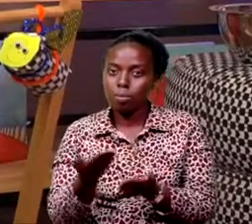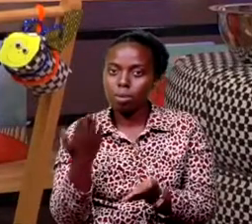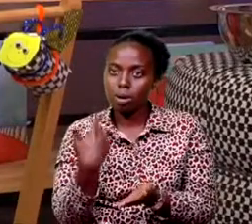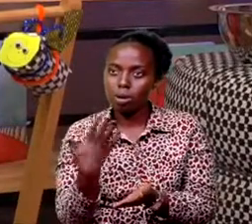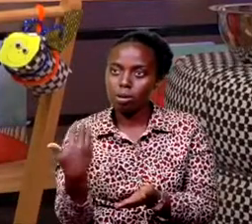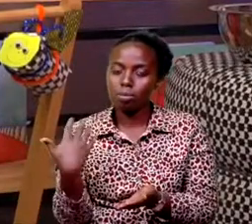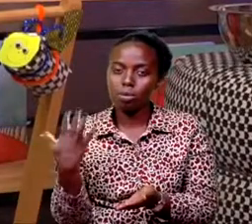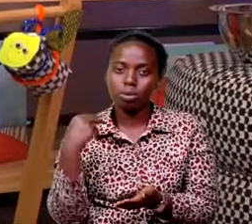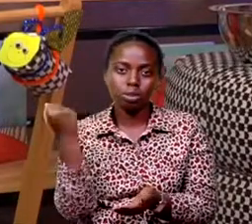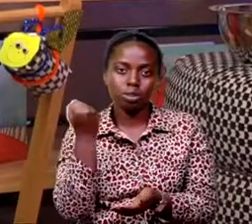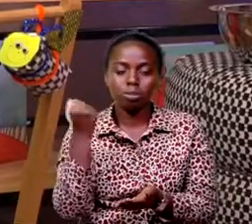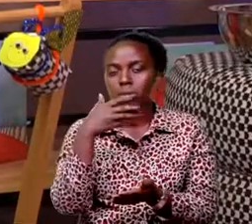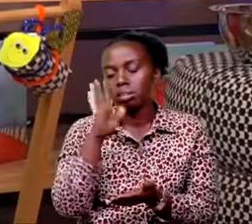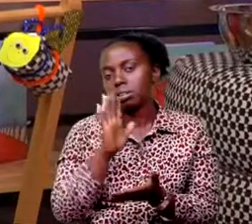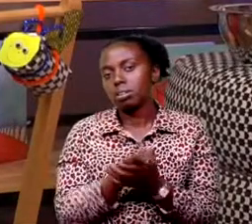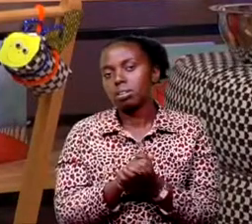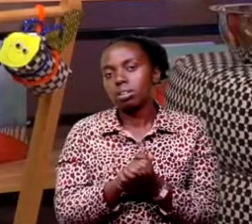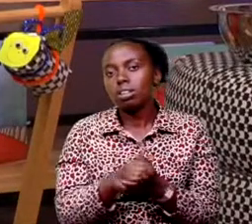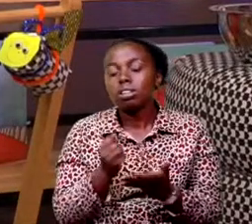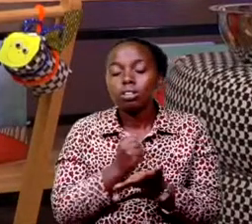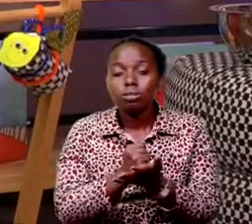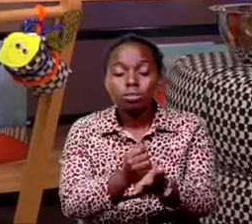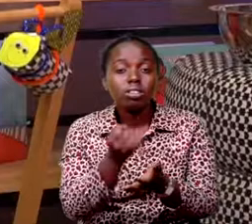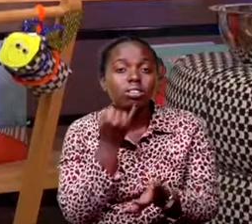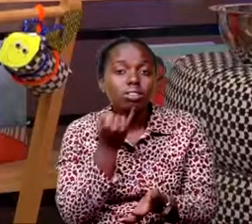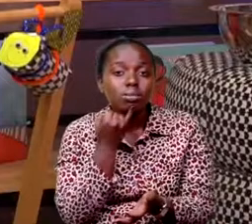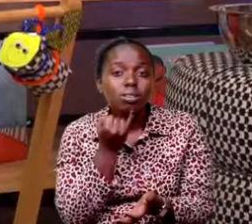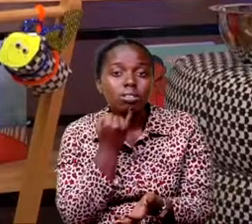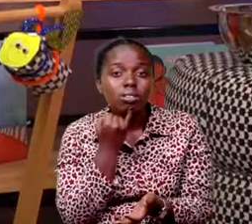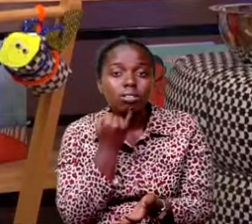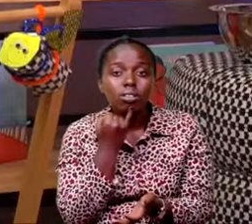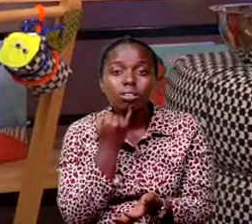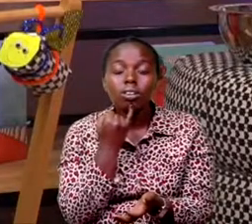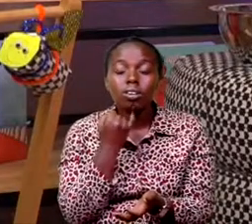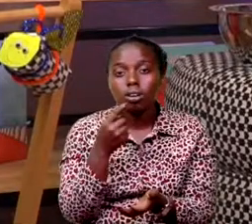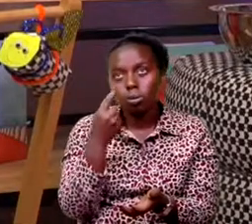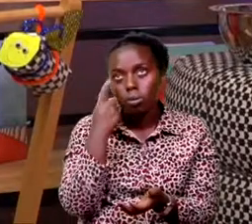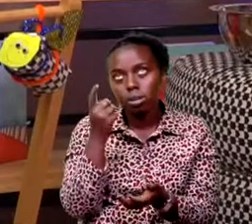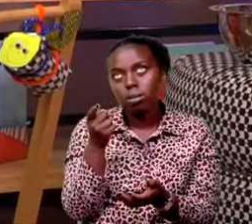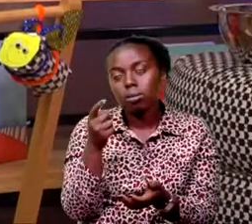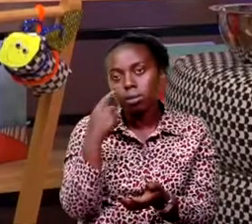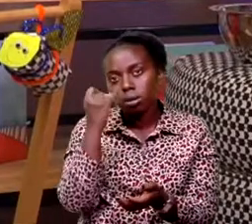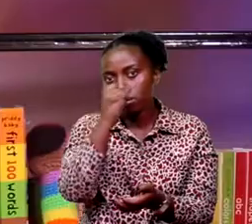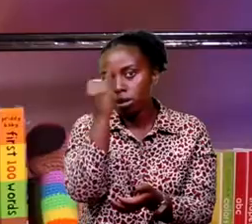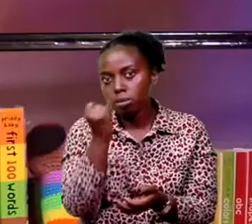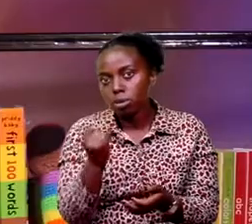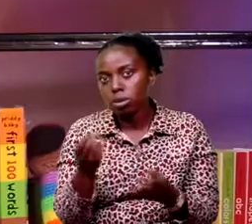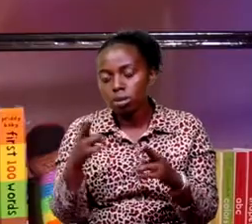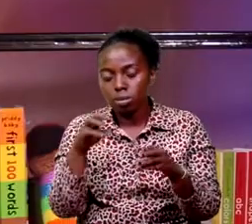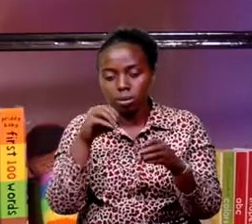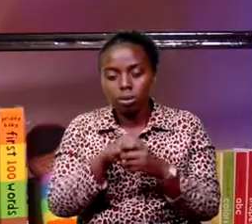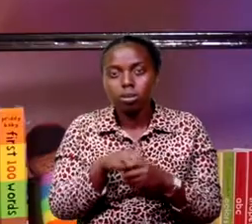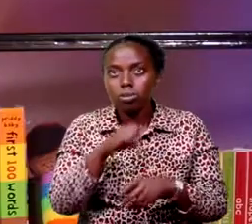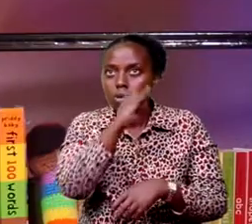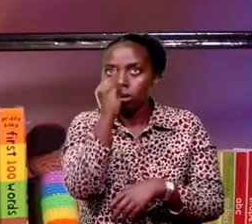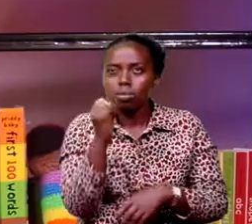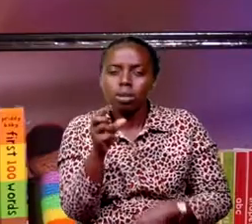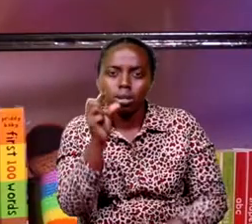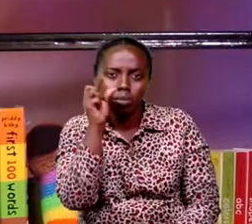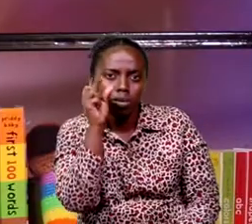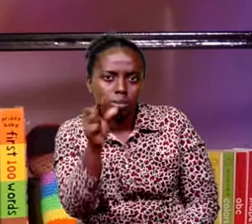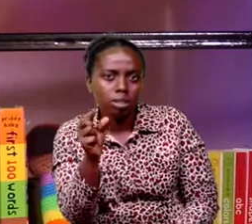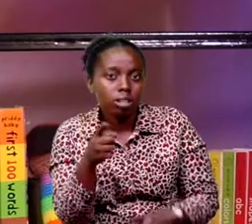cyane. Icyo gitabo rero gifasha abana kenshi na kenshi kureba amashusho, haba harimo amagambo